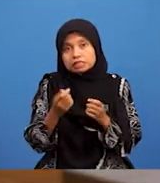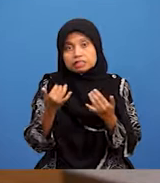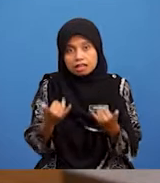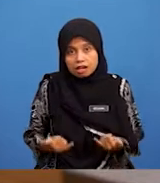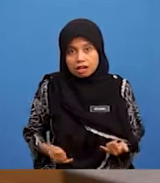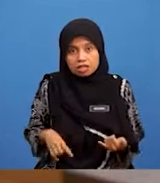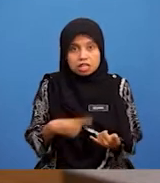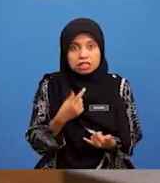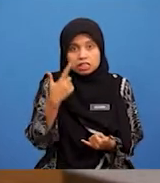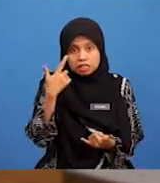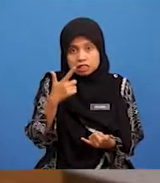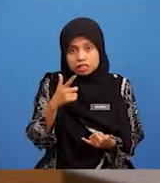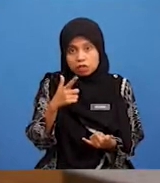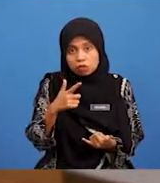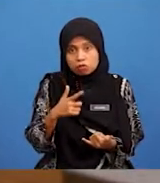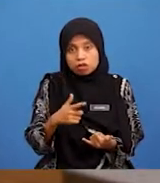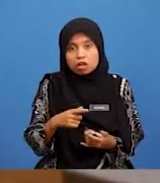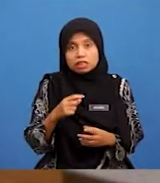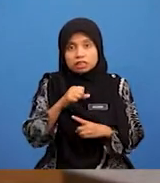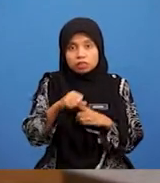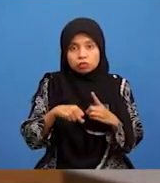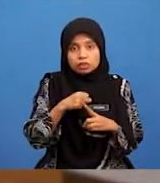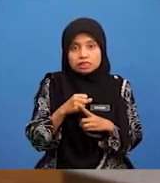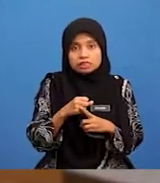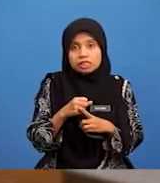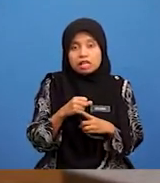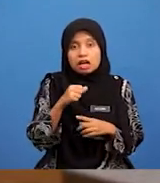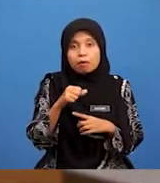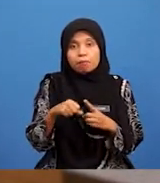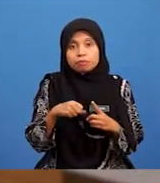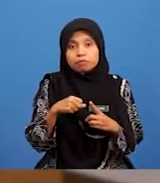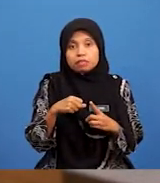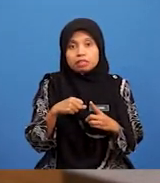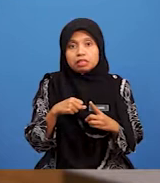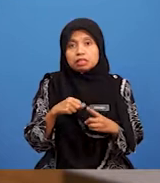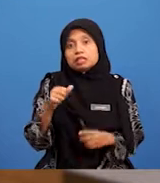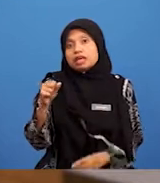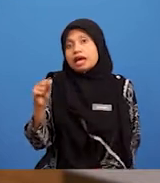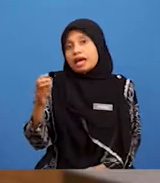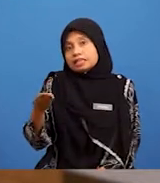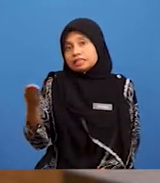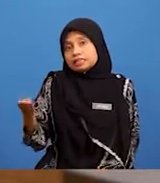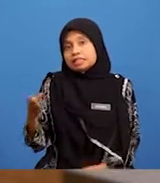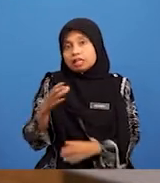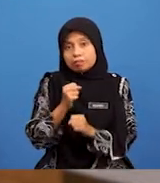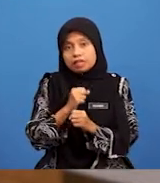kini kita melihat pula situasi apabila aset diambil alih oleh perkongsi.